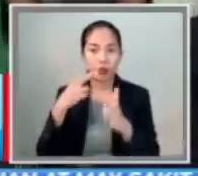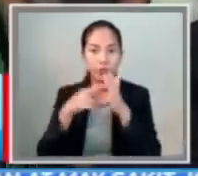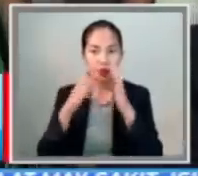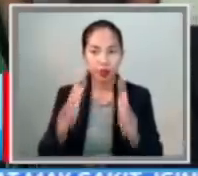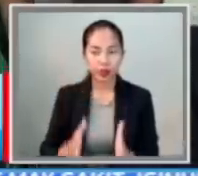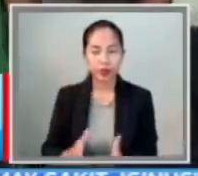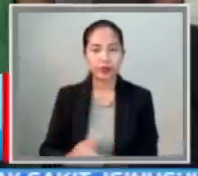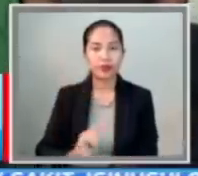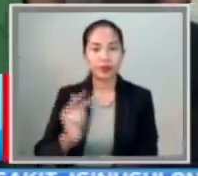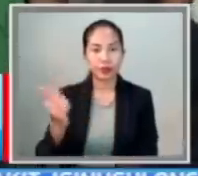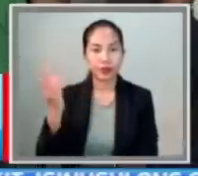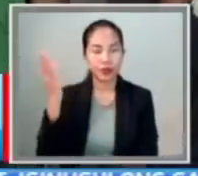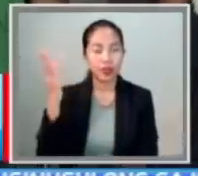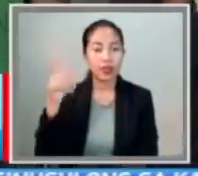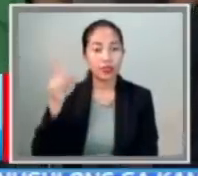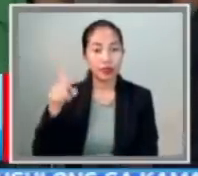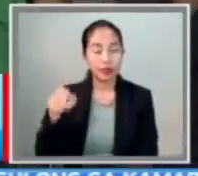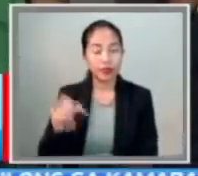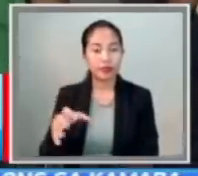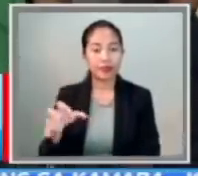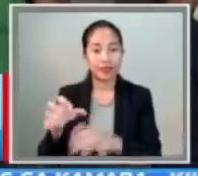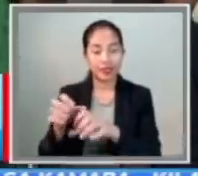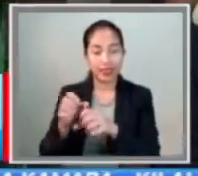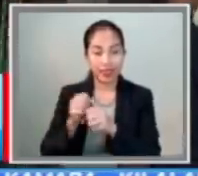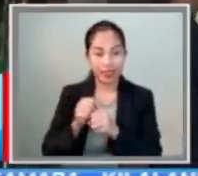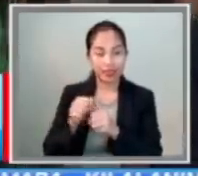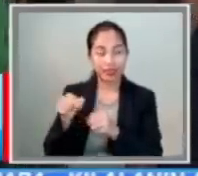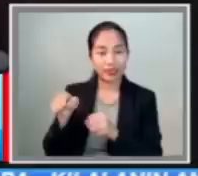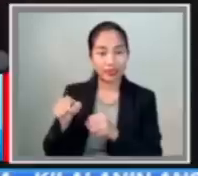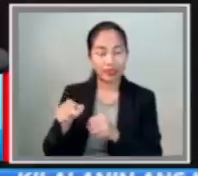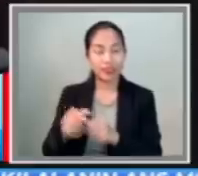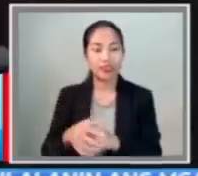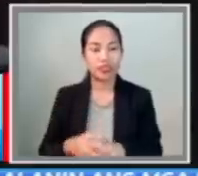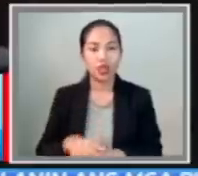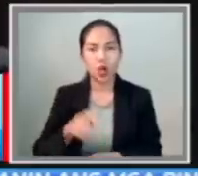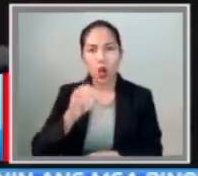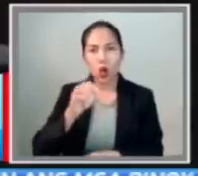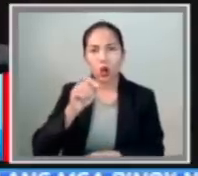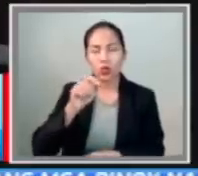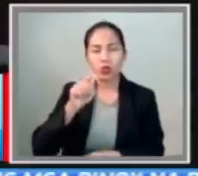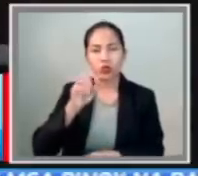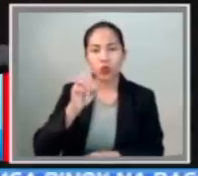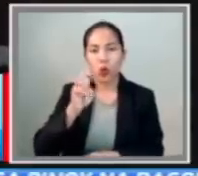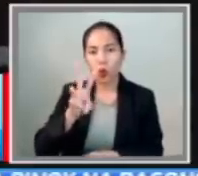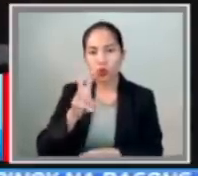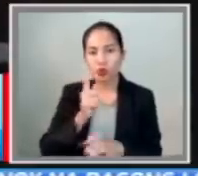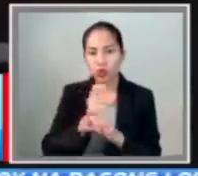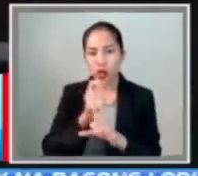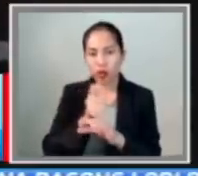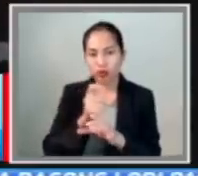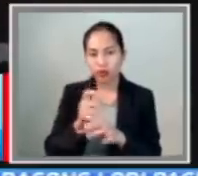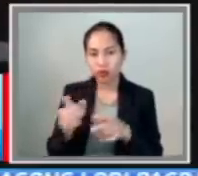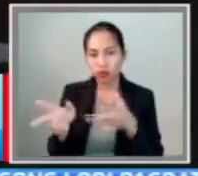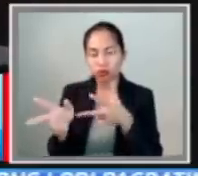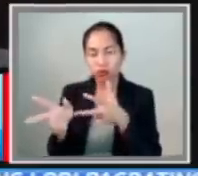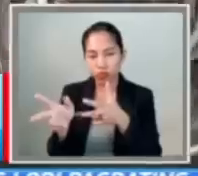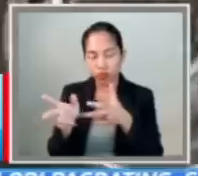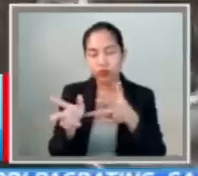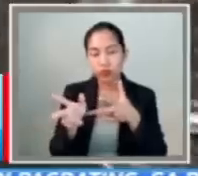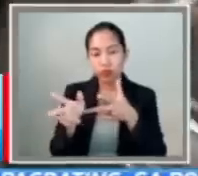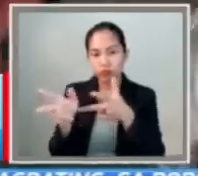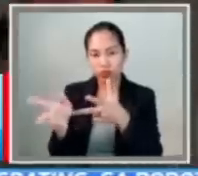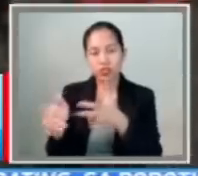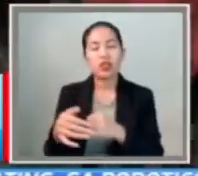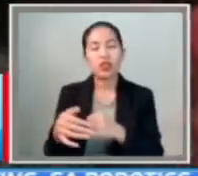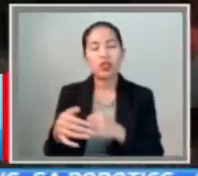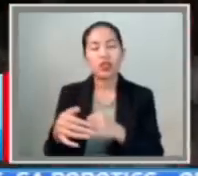Hihilahin lang sana ng 2 tow truck ang trailer truck na ito na tumirik sa ibaba ng Buendia Flyover sa Pasay City pasado alas 10 kagabi.